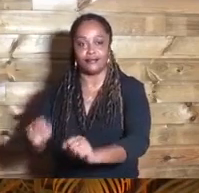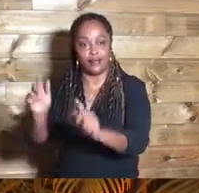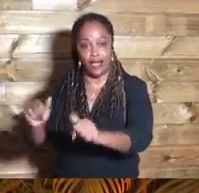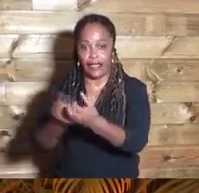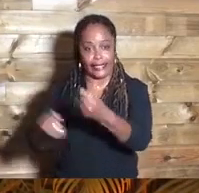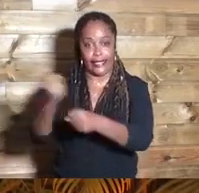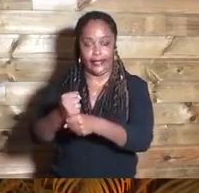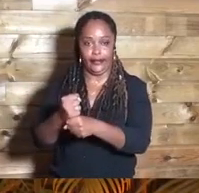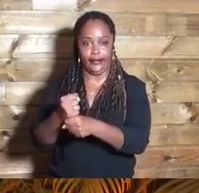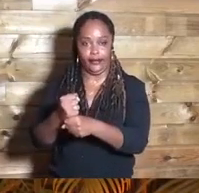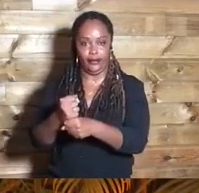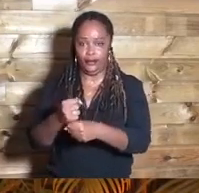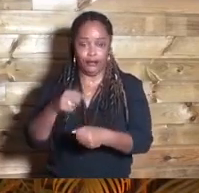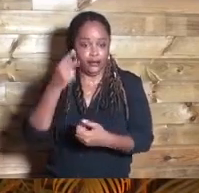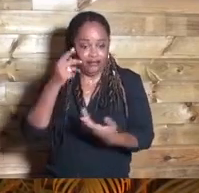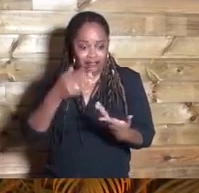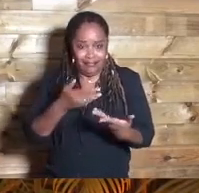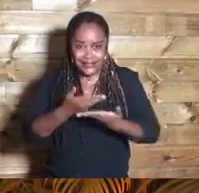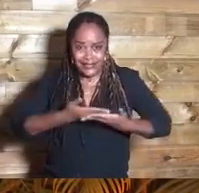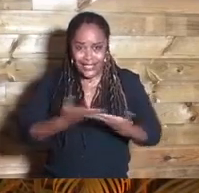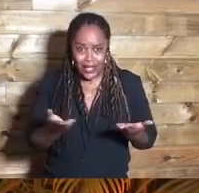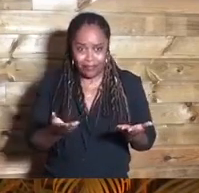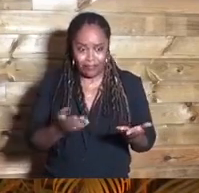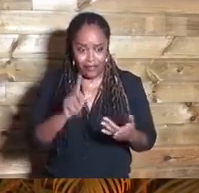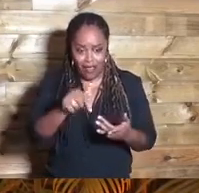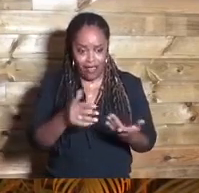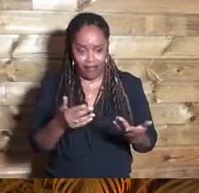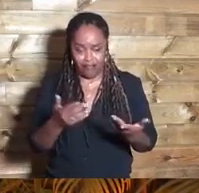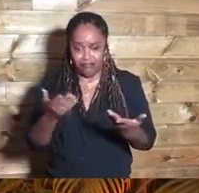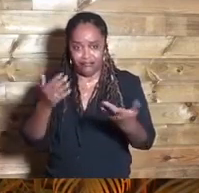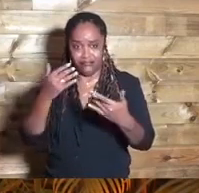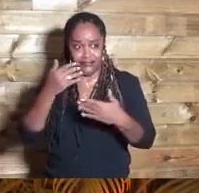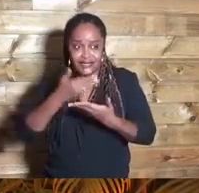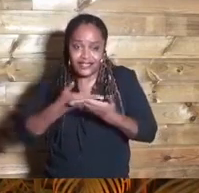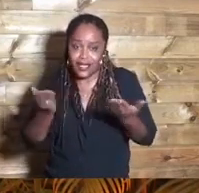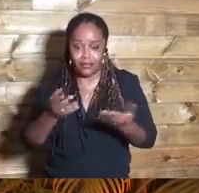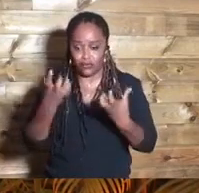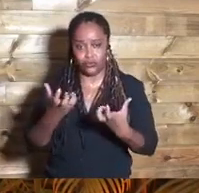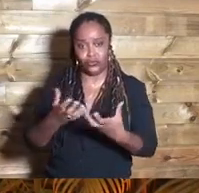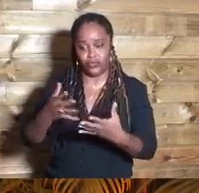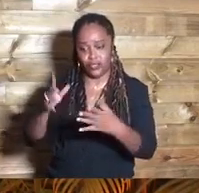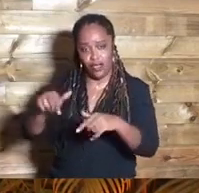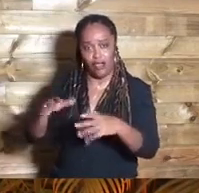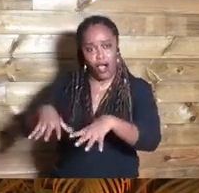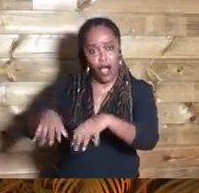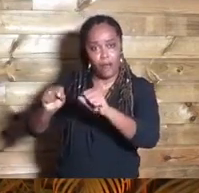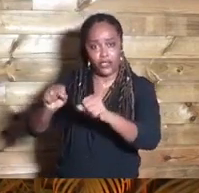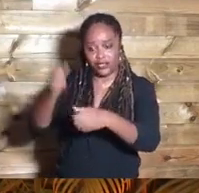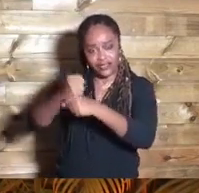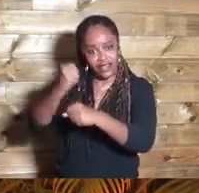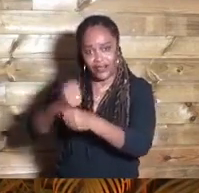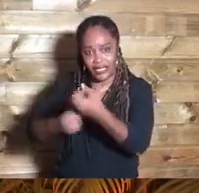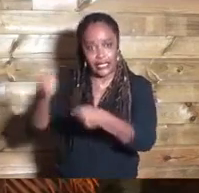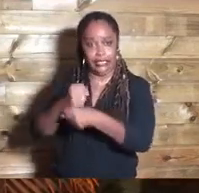Voilà quelque chose de très concret, de tout bête, une dent creuse qui ne servait à rien, qui a été rénovée et qui aujourd'hui crée de la valeur ajoutée. Si tu veux changer